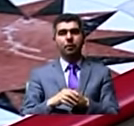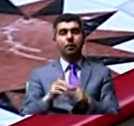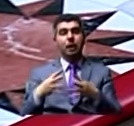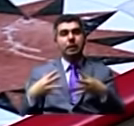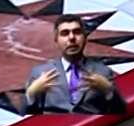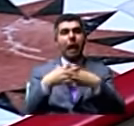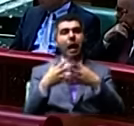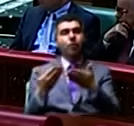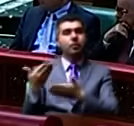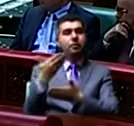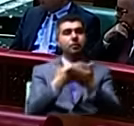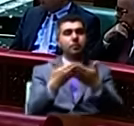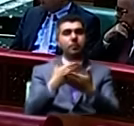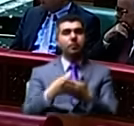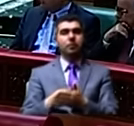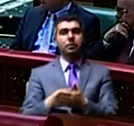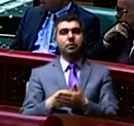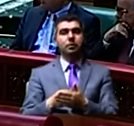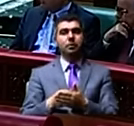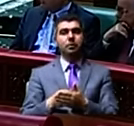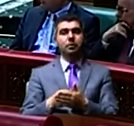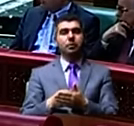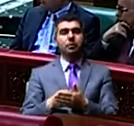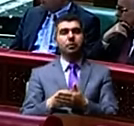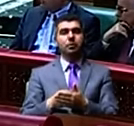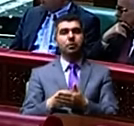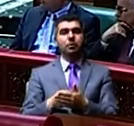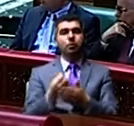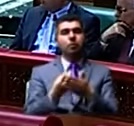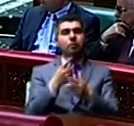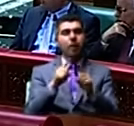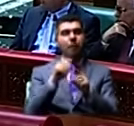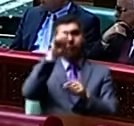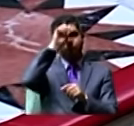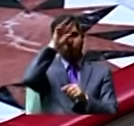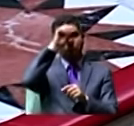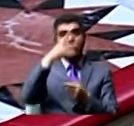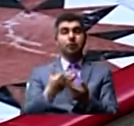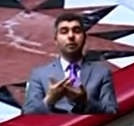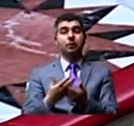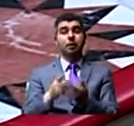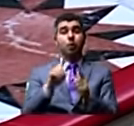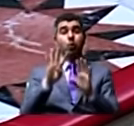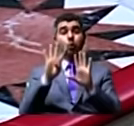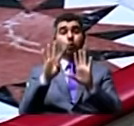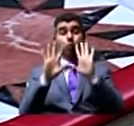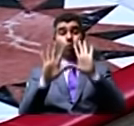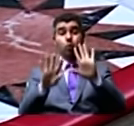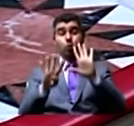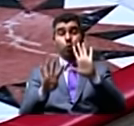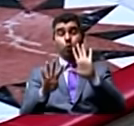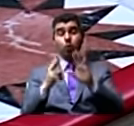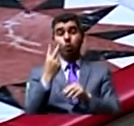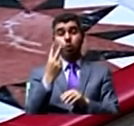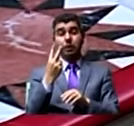بالتعاون مع هاد المغاربه. في هاد لابيلا بروجي اللي عملنا في الفوسفات 29 دوله شاركت معنا من